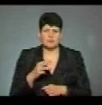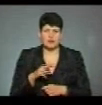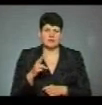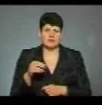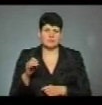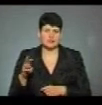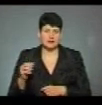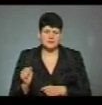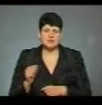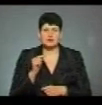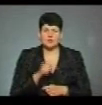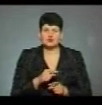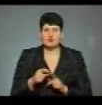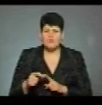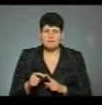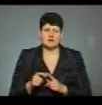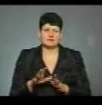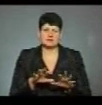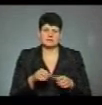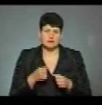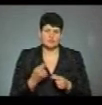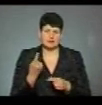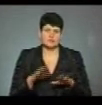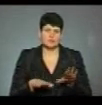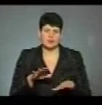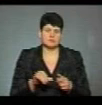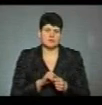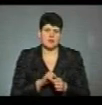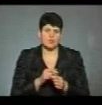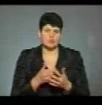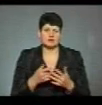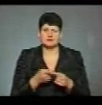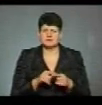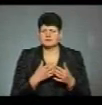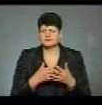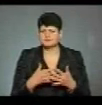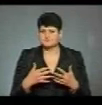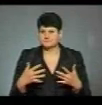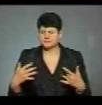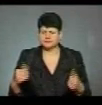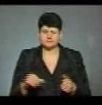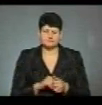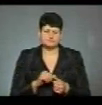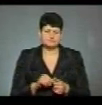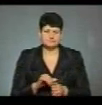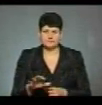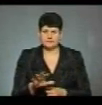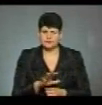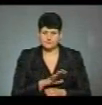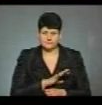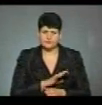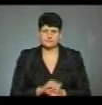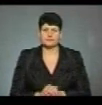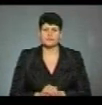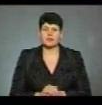Демида. За його словами, оперативники вилучили понад кілограм наркотиків. Це марихуана, амфетамін, метамфетамін, МДА та